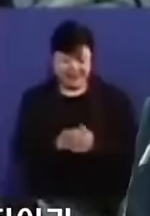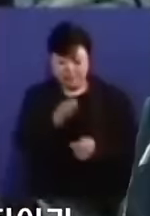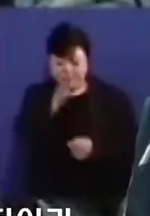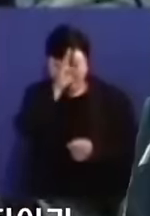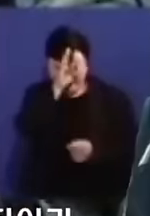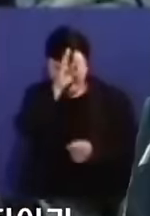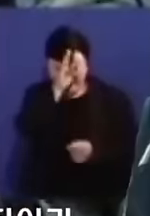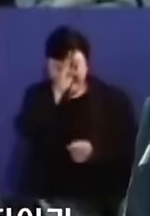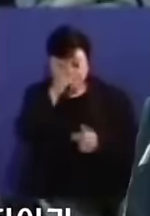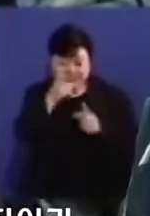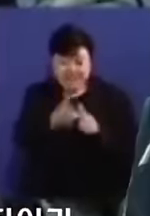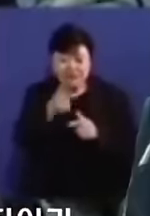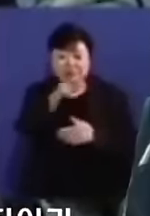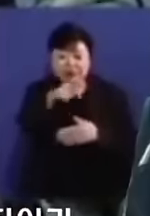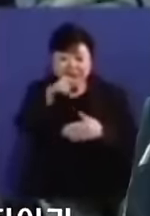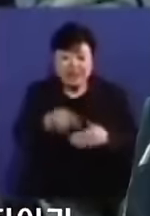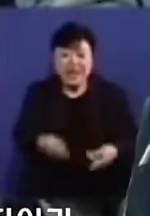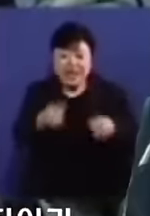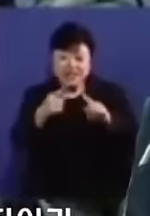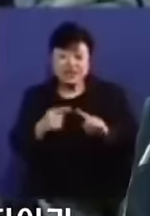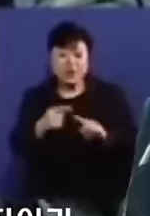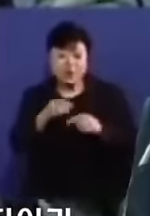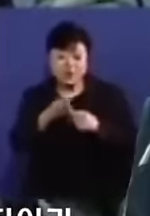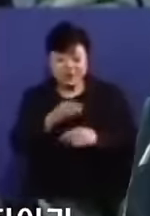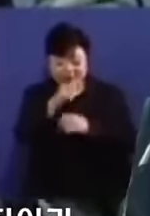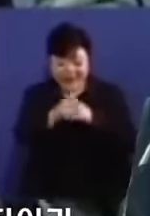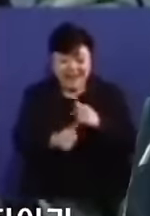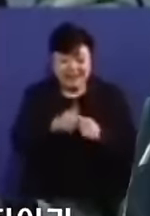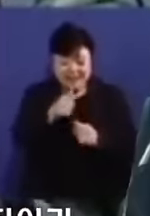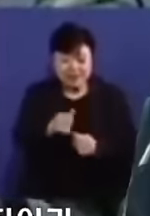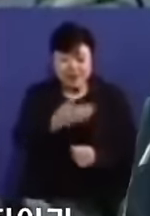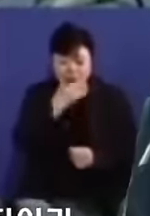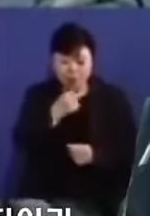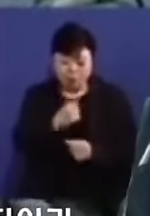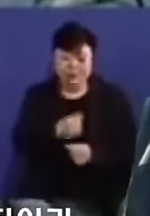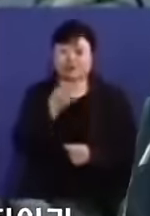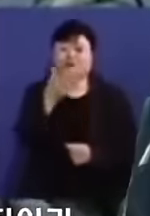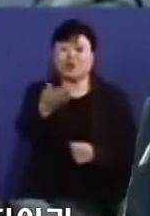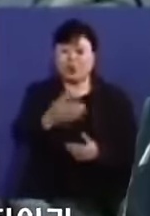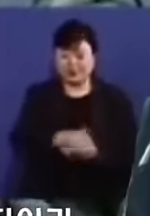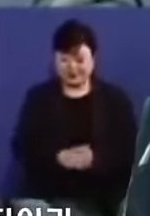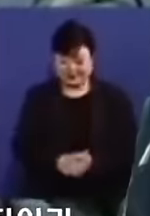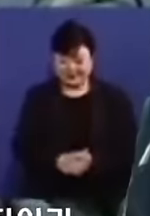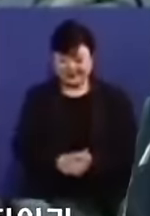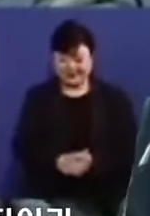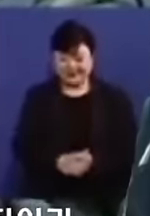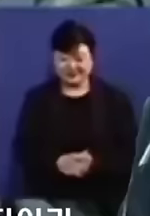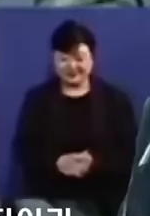병이 예수님 안에 들어오면 하나님이 복이 되게 만들어주시는 것입니다.